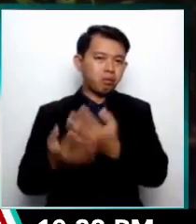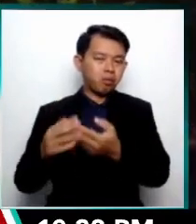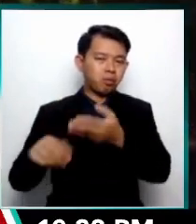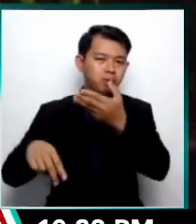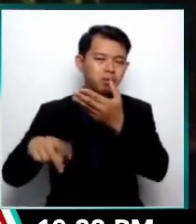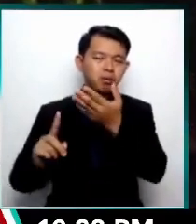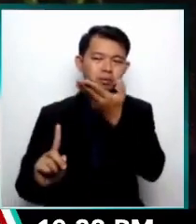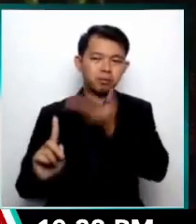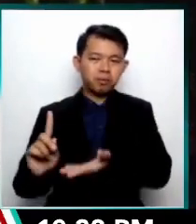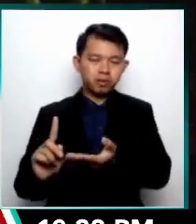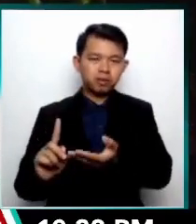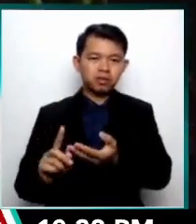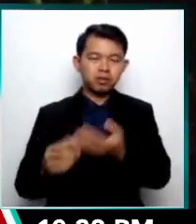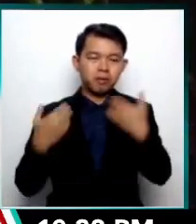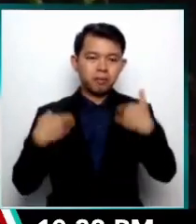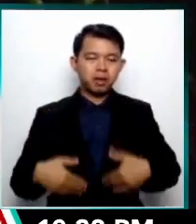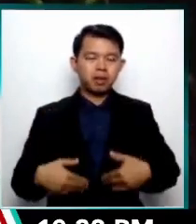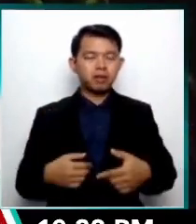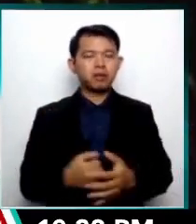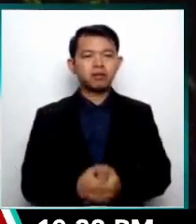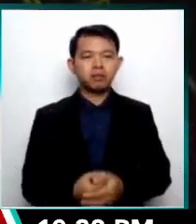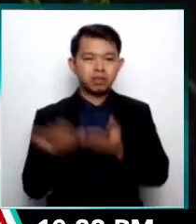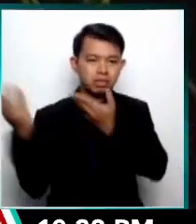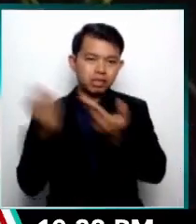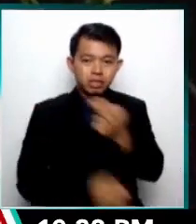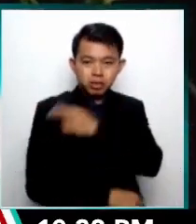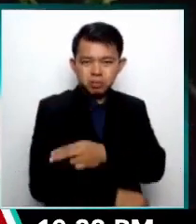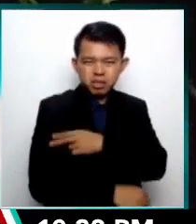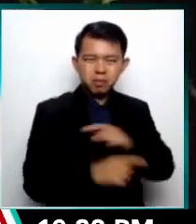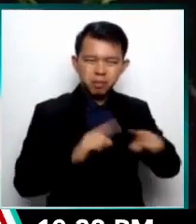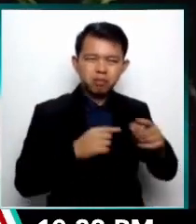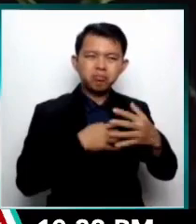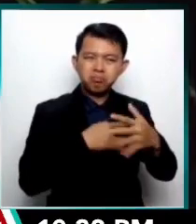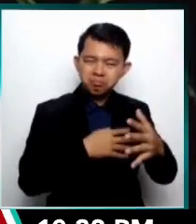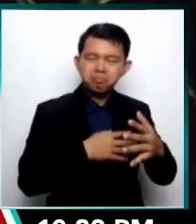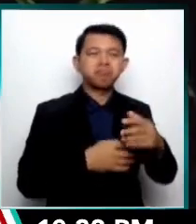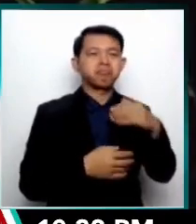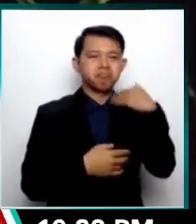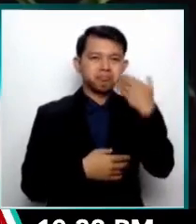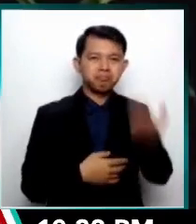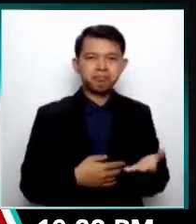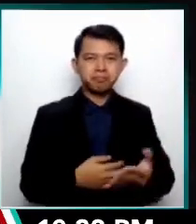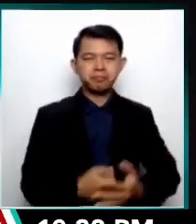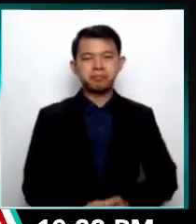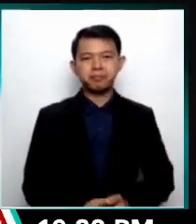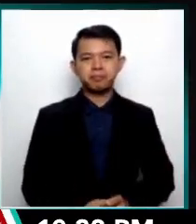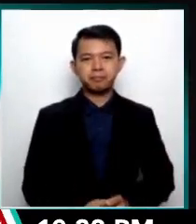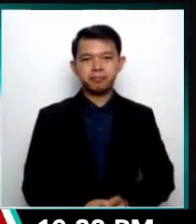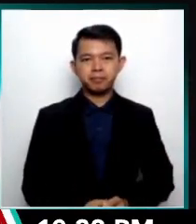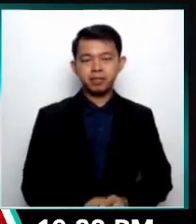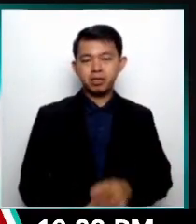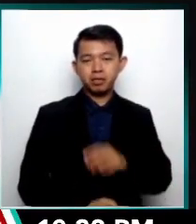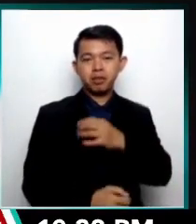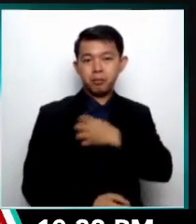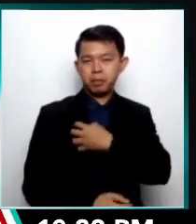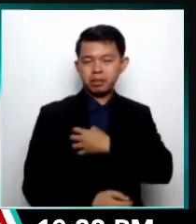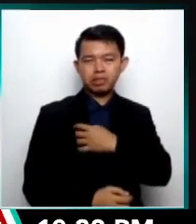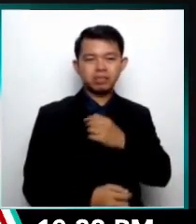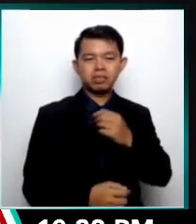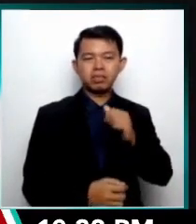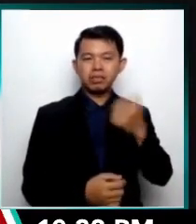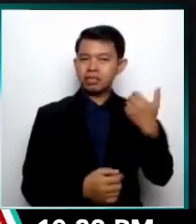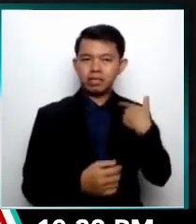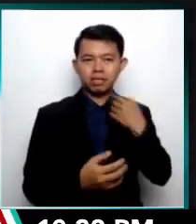pa siya sa ospital pero namatay kalaunan. Tumanggi munang magbigay ng panayam ang mga otoridad habang patuloy ang kanilang